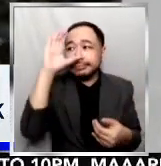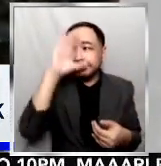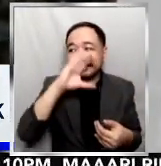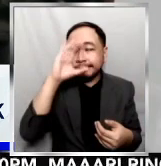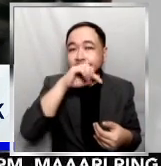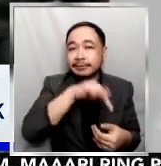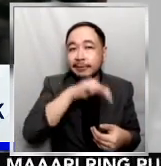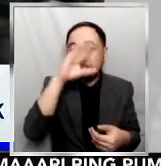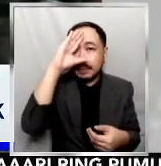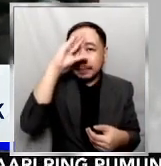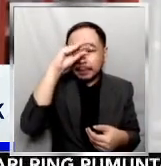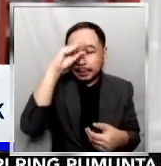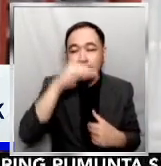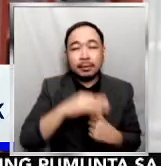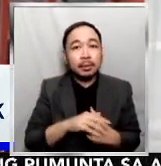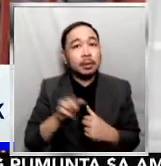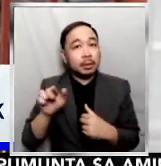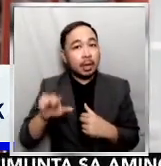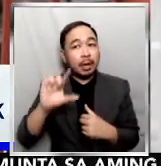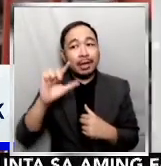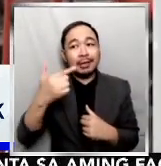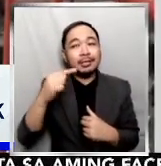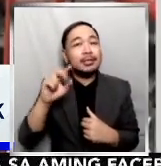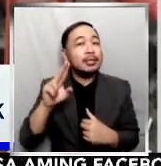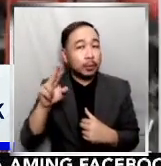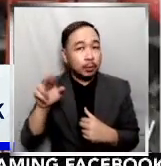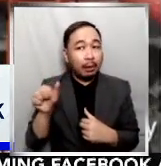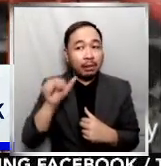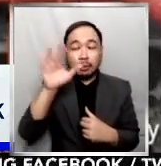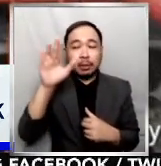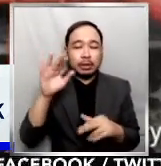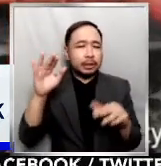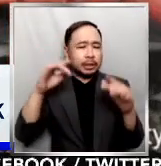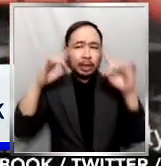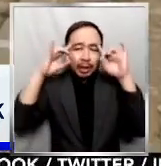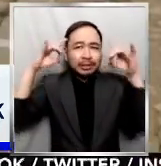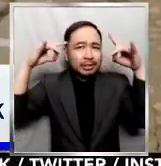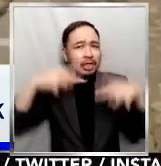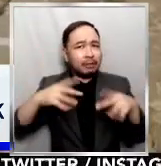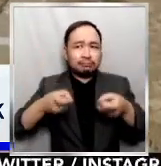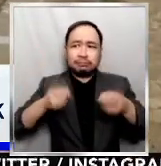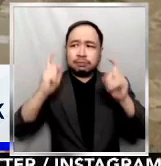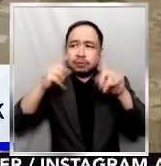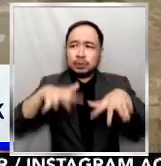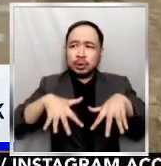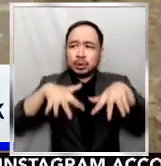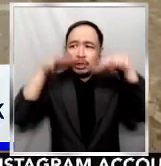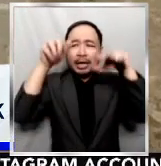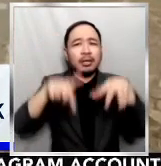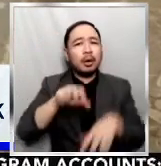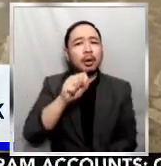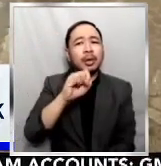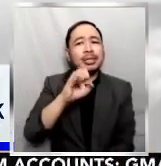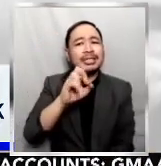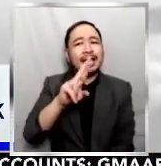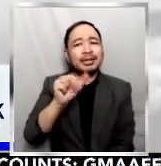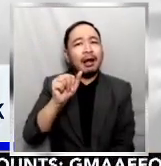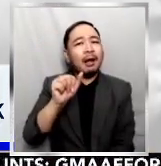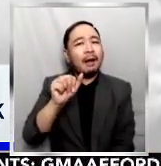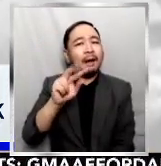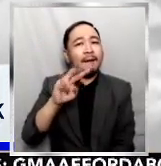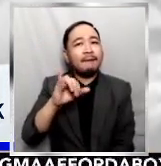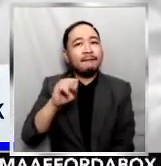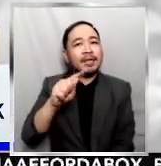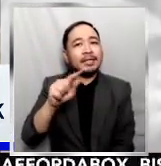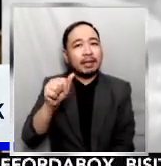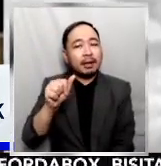daw ang city government ng Antipolo sa biglang pagbaha sa Sierra Vista Executive Village. Inatasan na ang City Engineering Office para pag-aralan